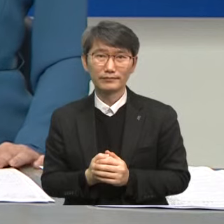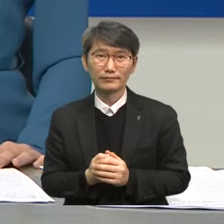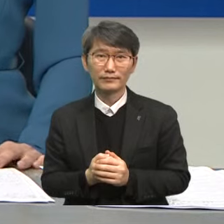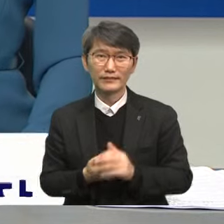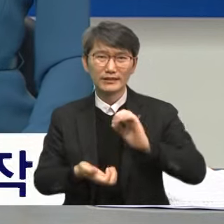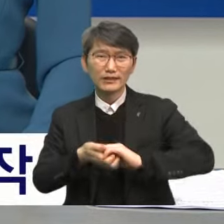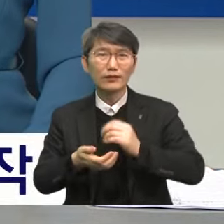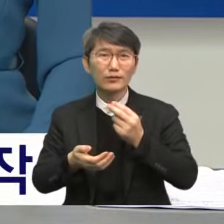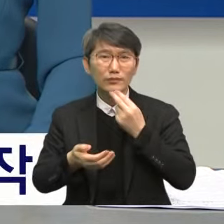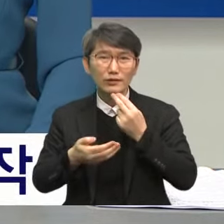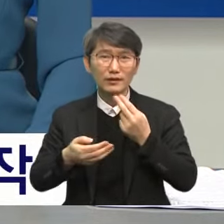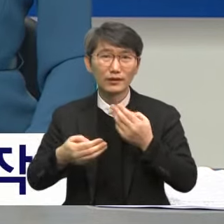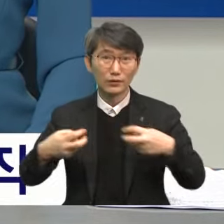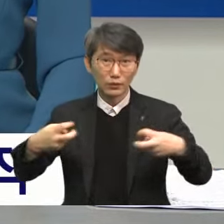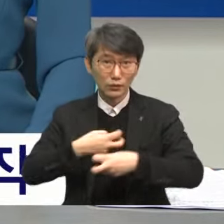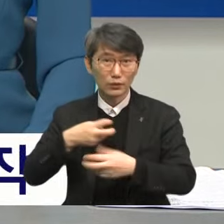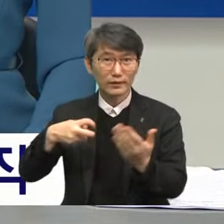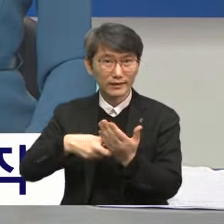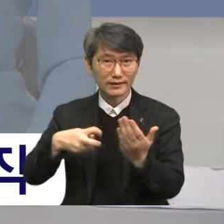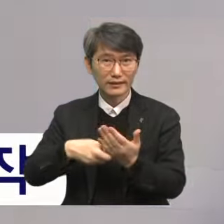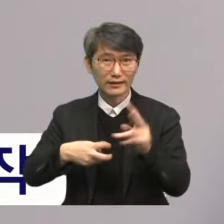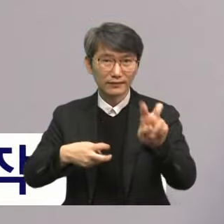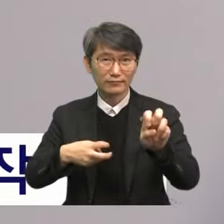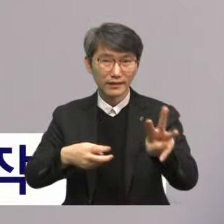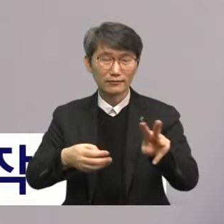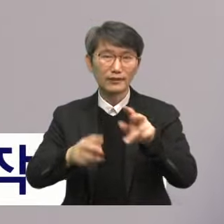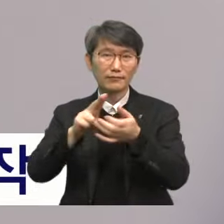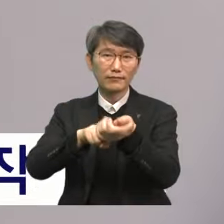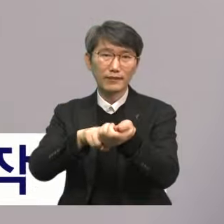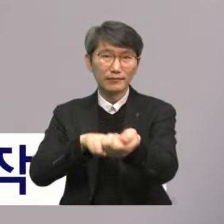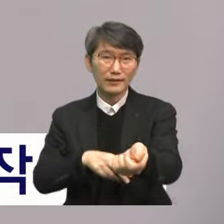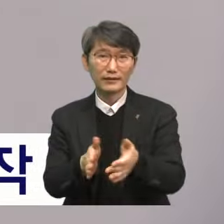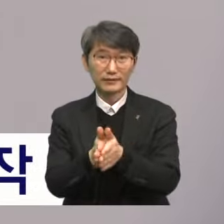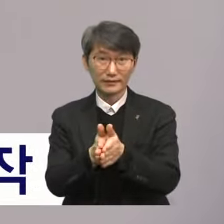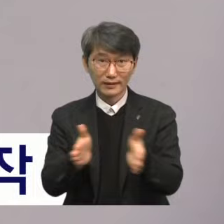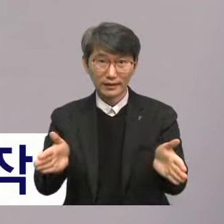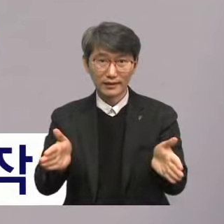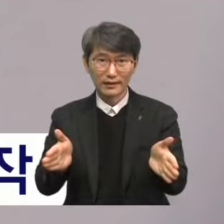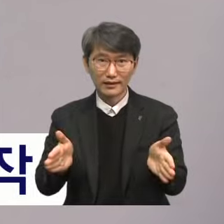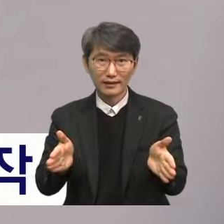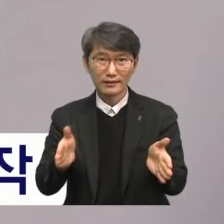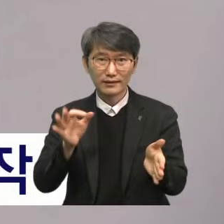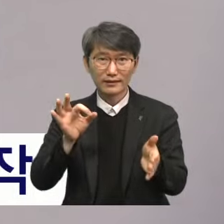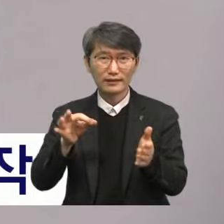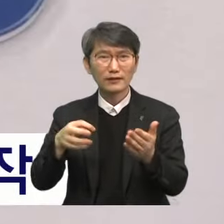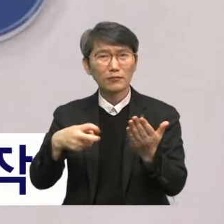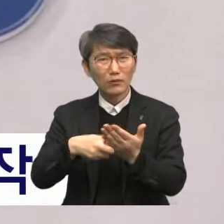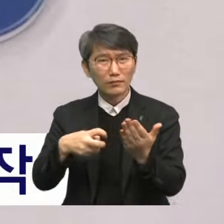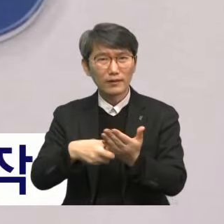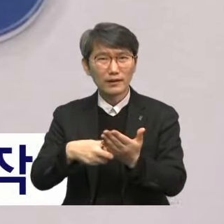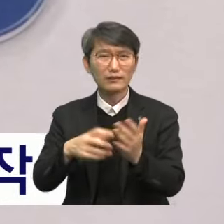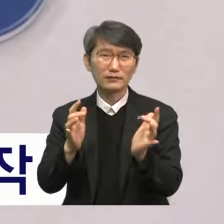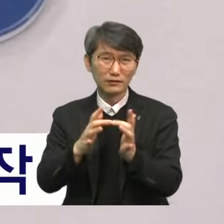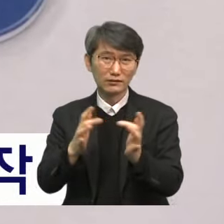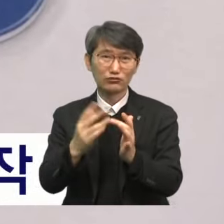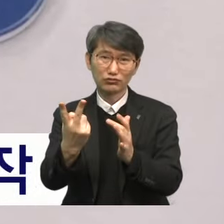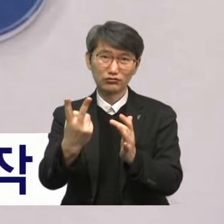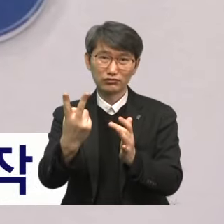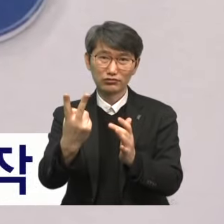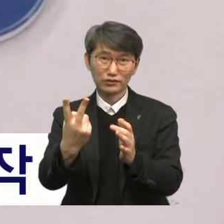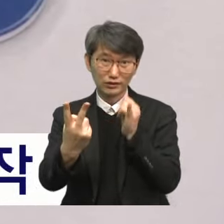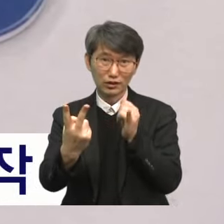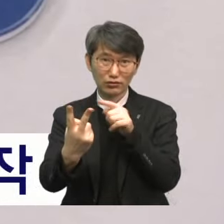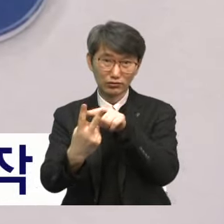무제한 교통카드 기호 동행 카드가 23일부터 판매를 시작합니다 카드는 모바일과 실물 두 종류가